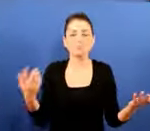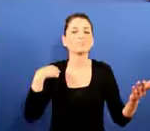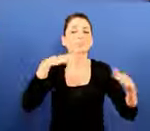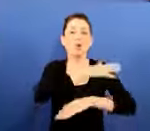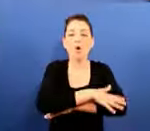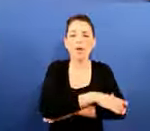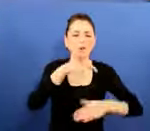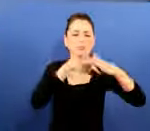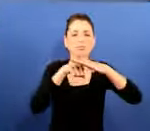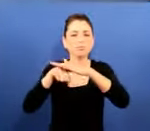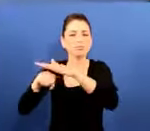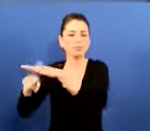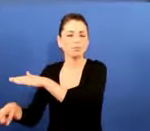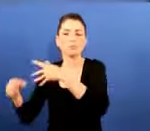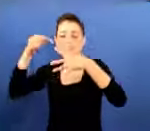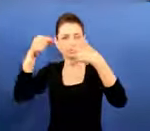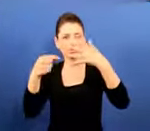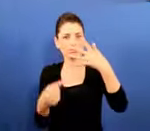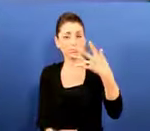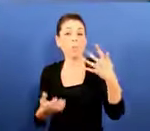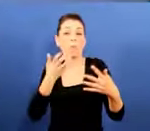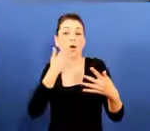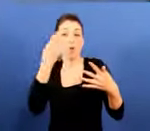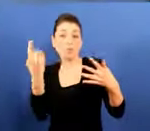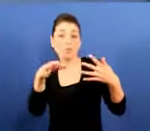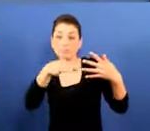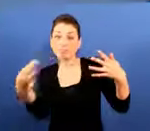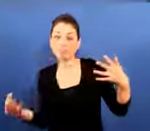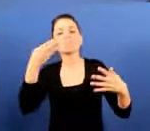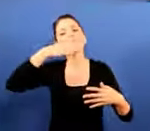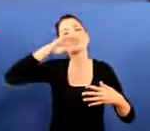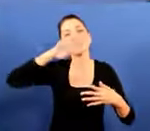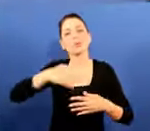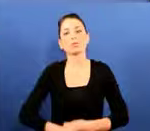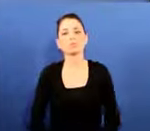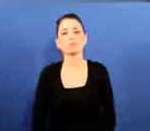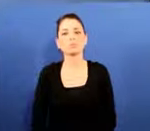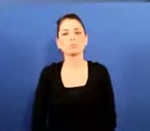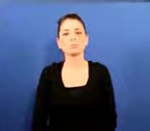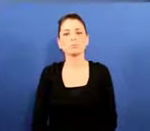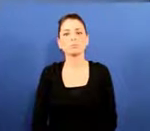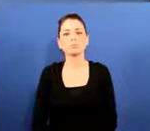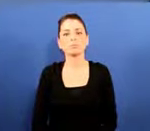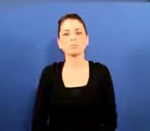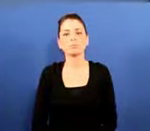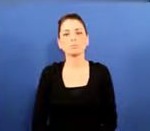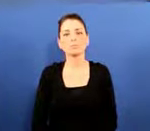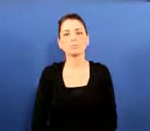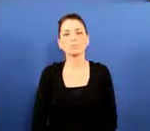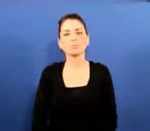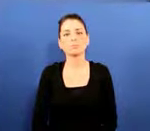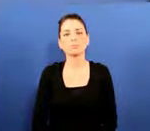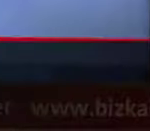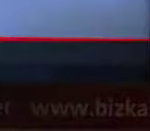da administrazio izapideetan behar diren fitxategietarako, esaterako errolda ziurtagirietarako. Zerbitzu hauek